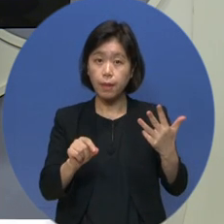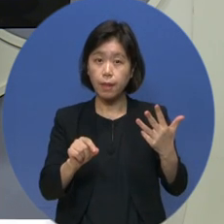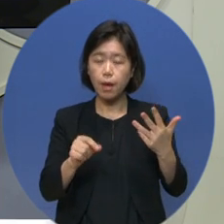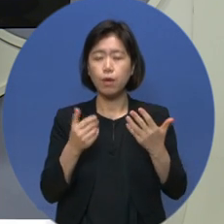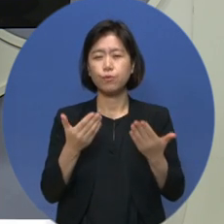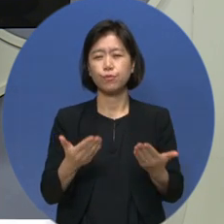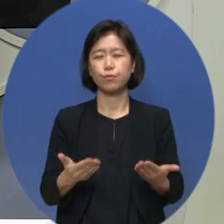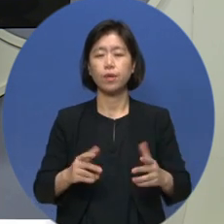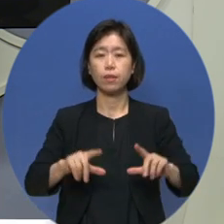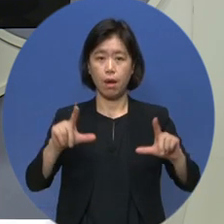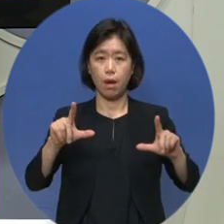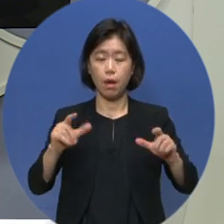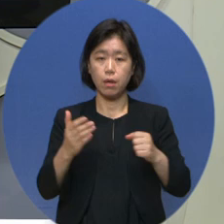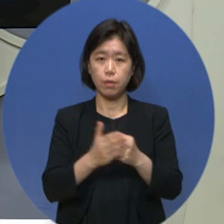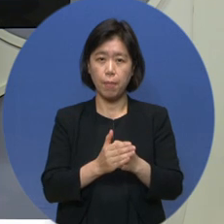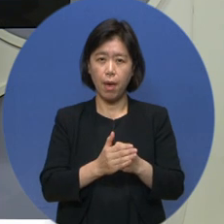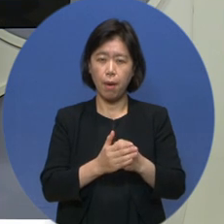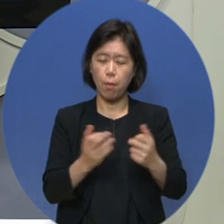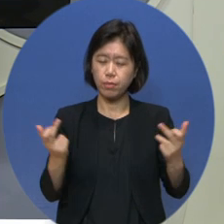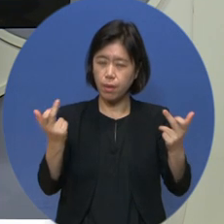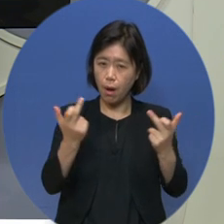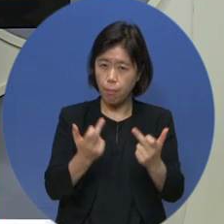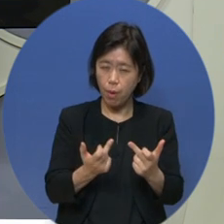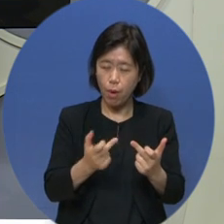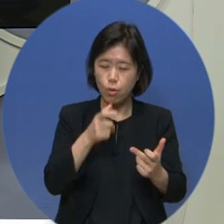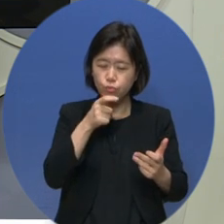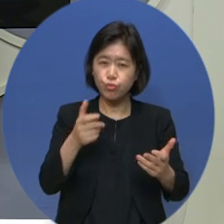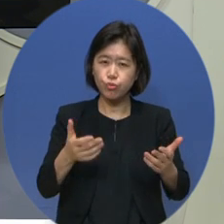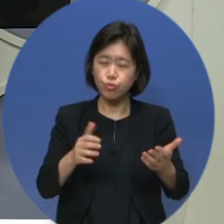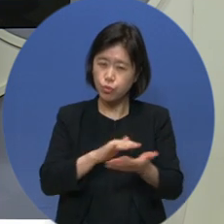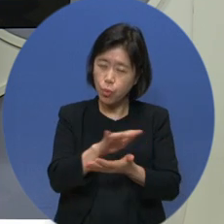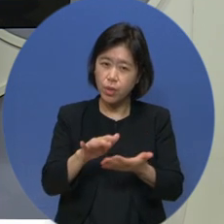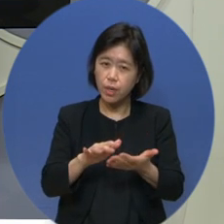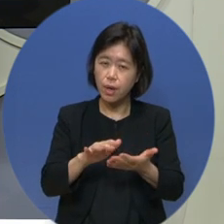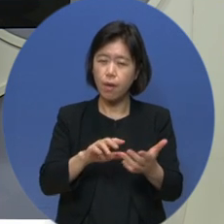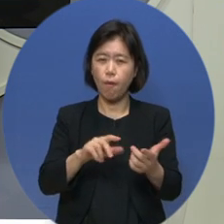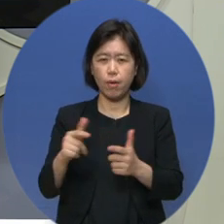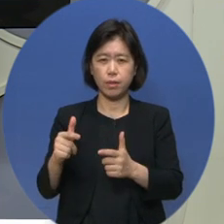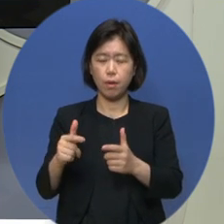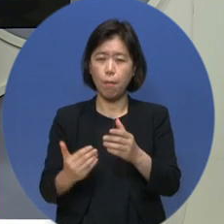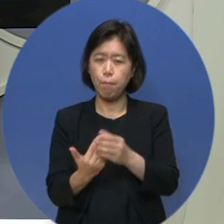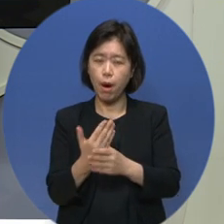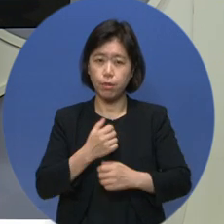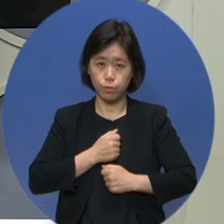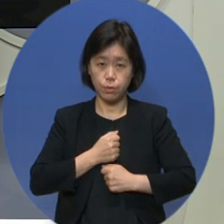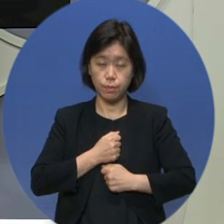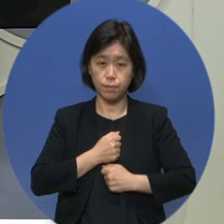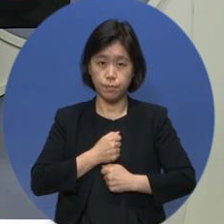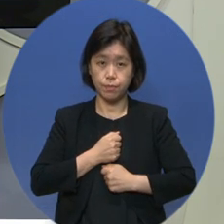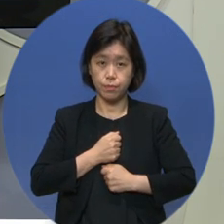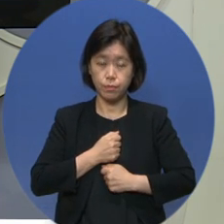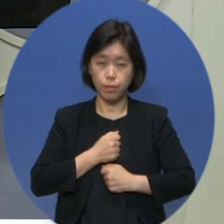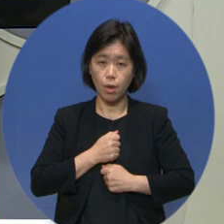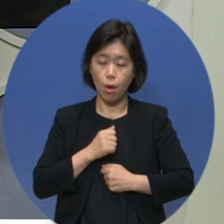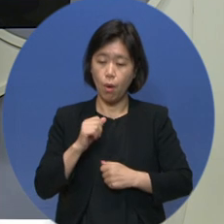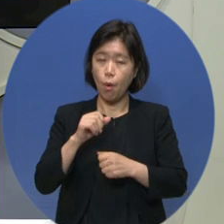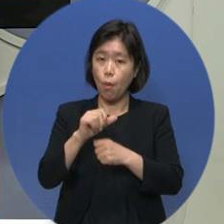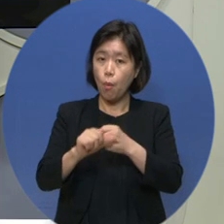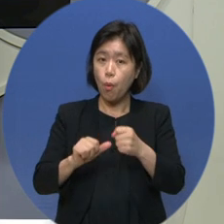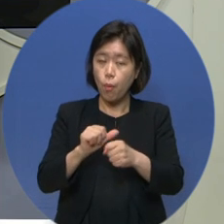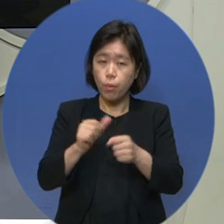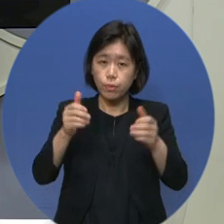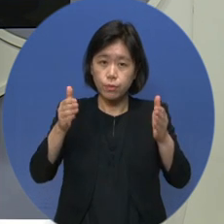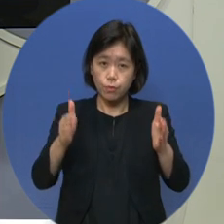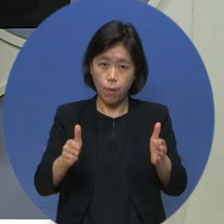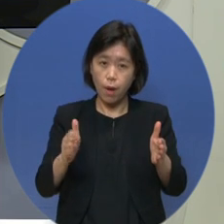하천 계곡 등에서 의 물놀이 사고에 주의해야 하는데요 최근 5년간 물놀이 인명 피해 중